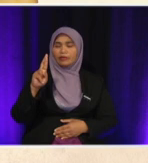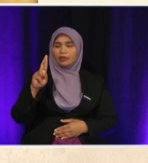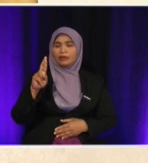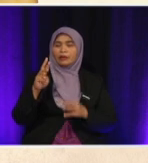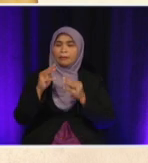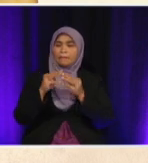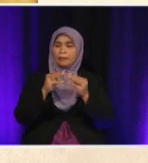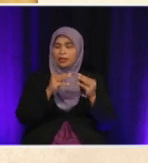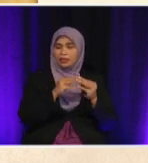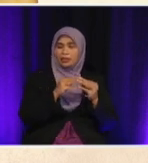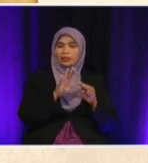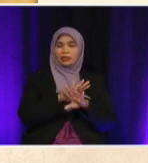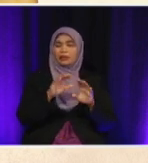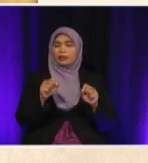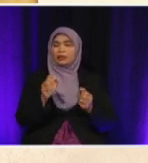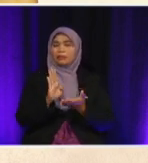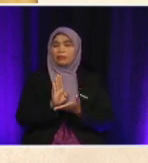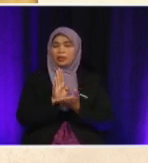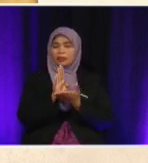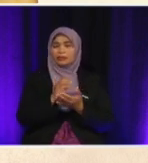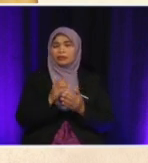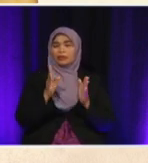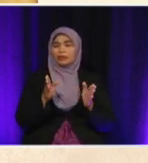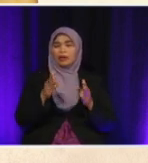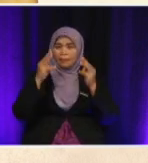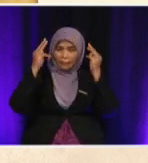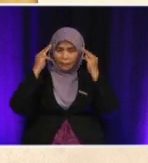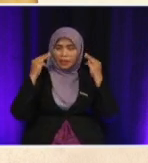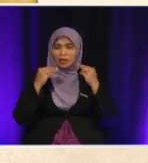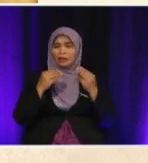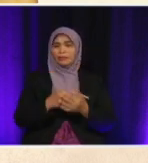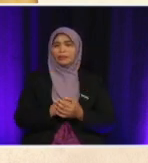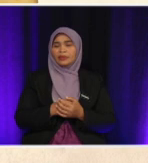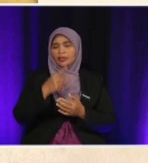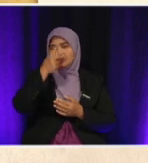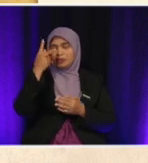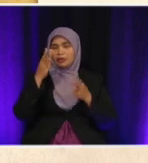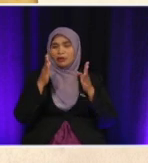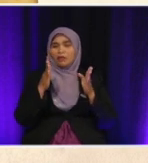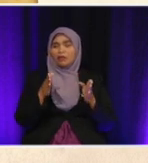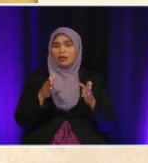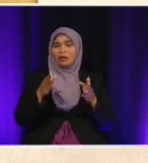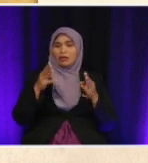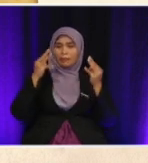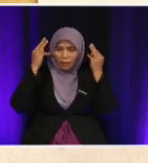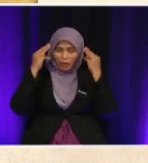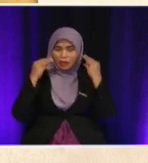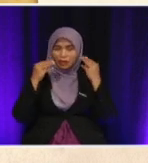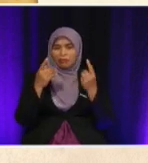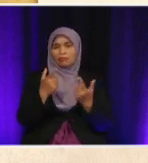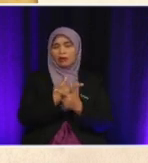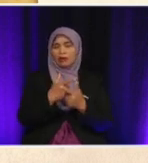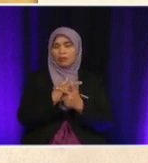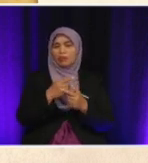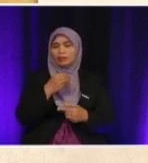orang Quraisy Mekkah Kenapa karena Quraisy Mekkah memusuhi Rasulullah dan juga orang Islam di Madinah